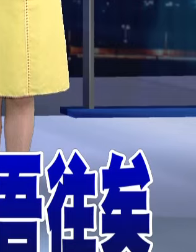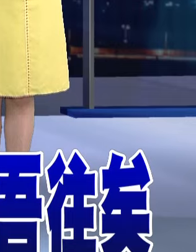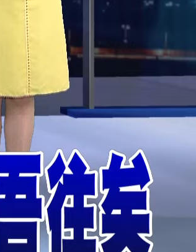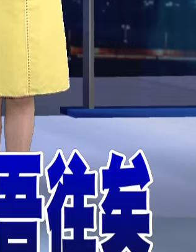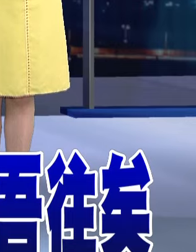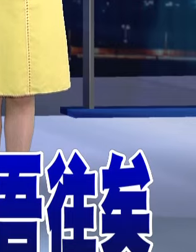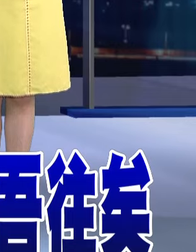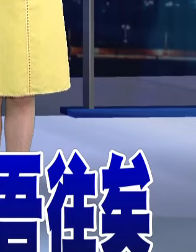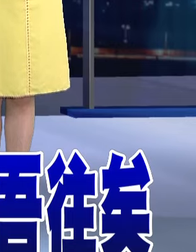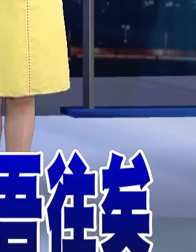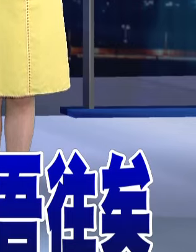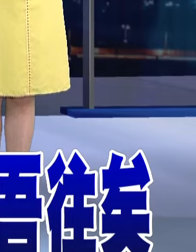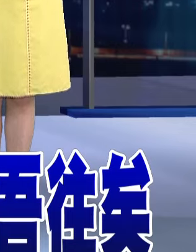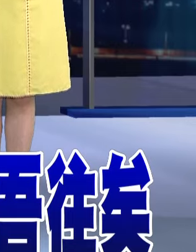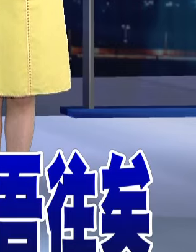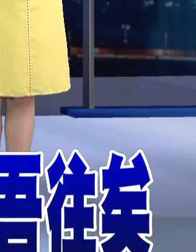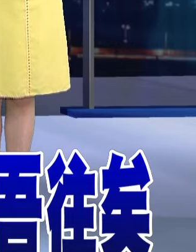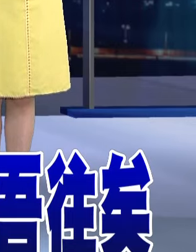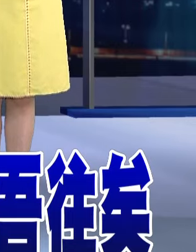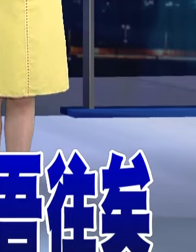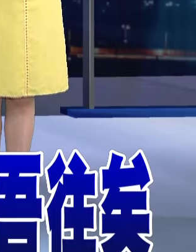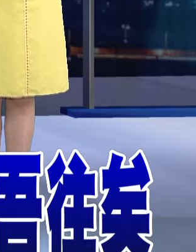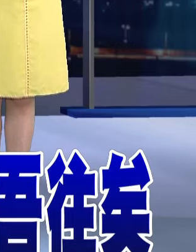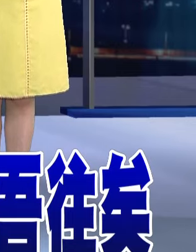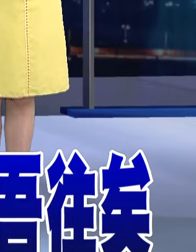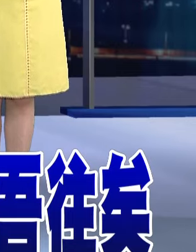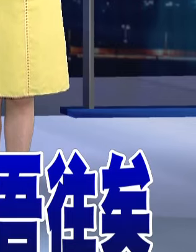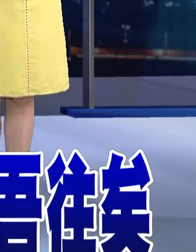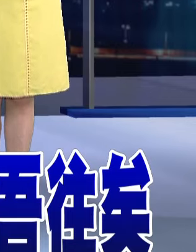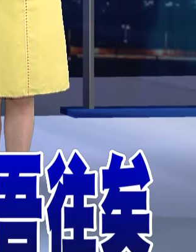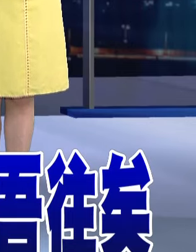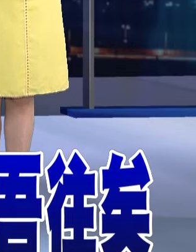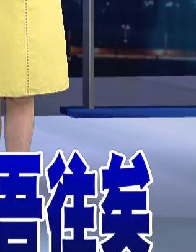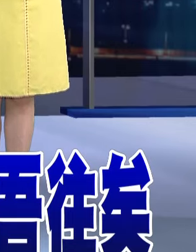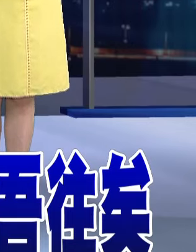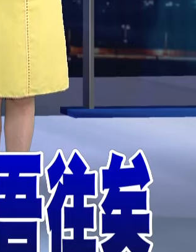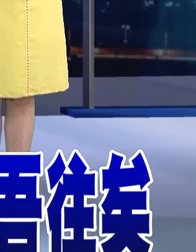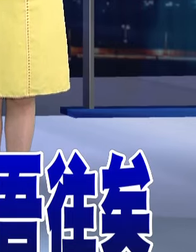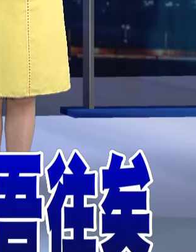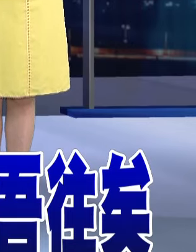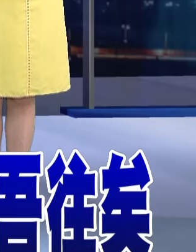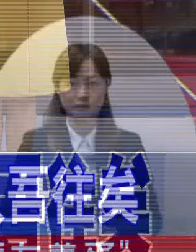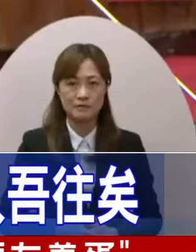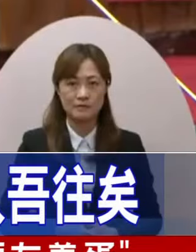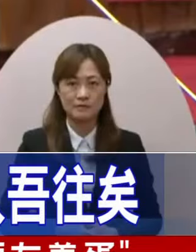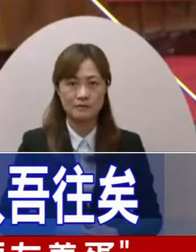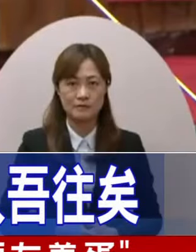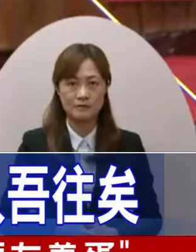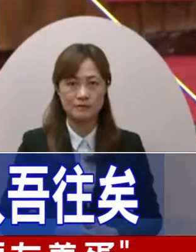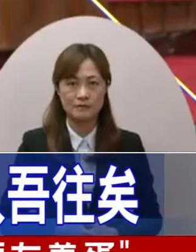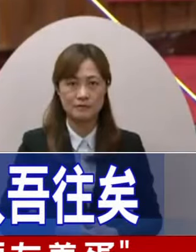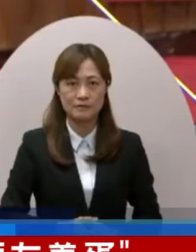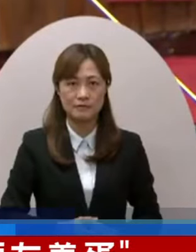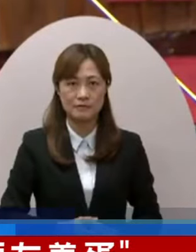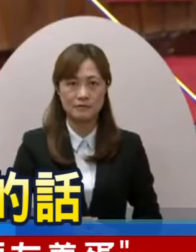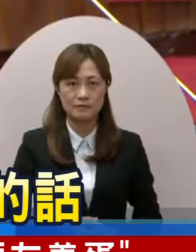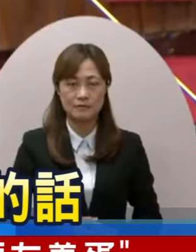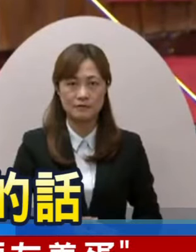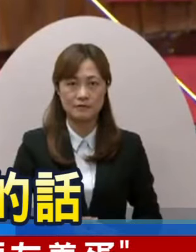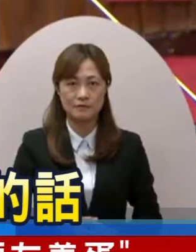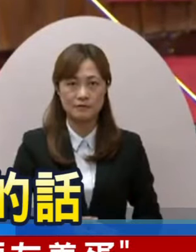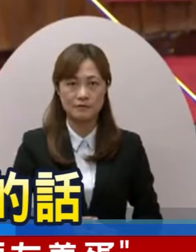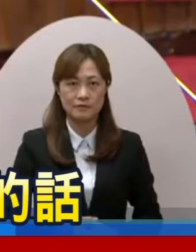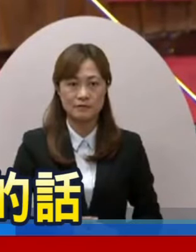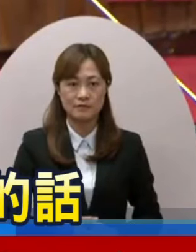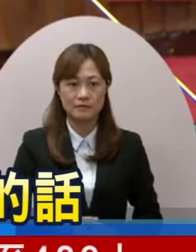取进一步的宪政救济办法。而他也强调，虽千万人吾往矣。 复议的结果，如果不是